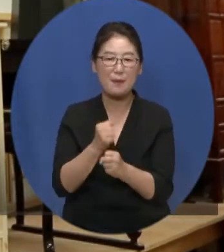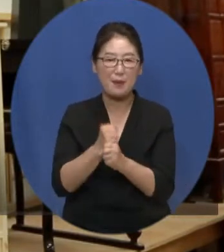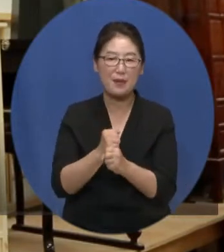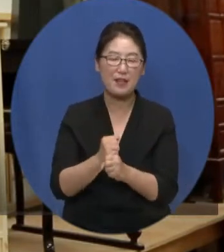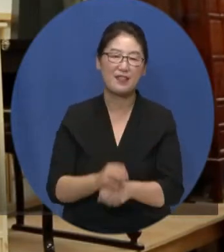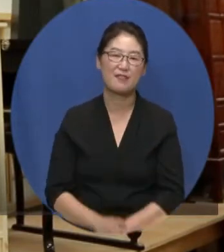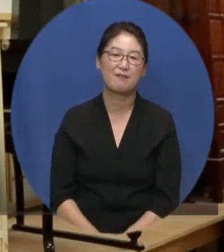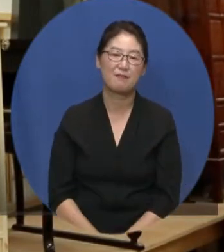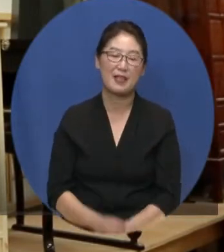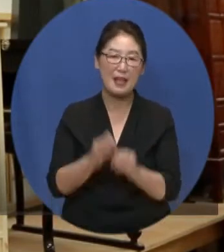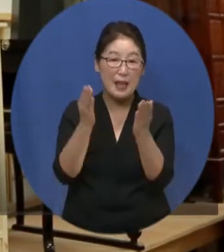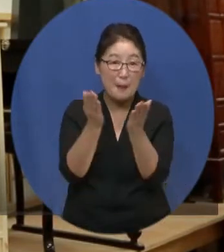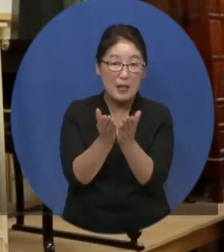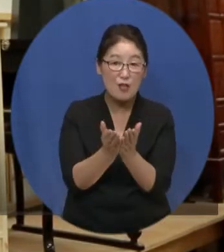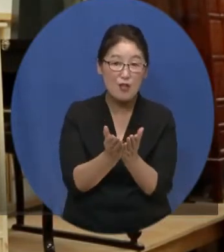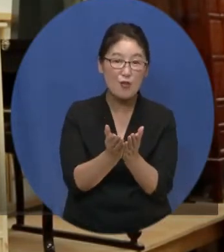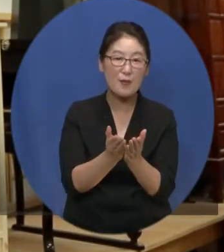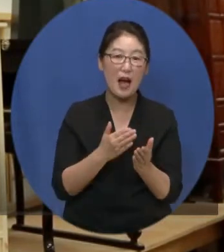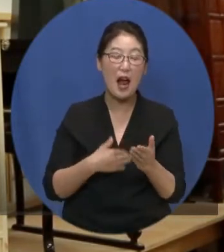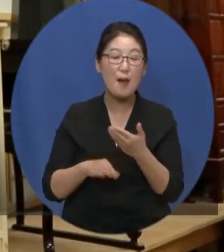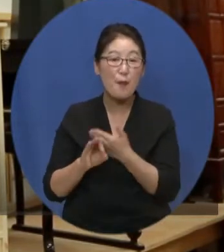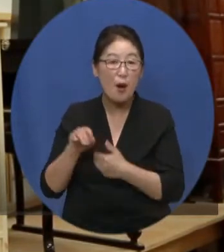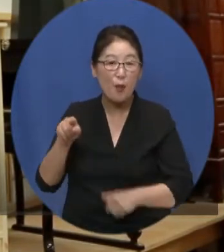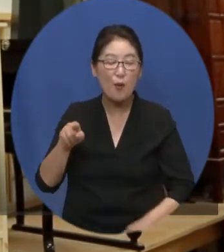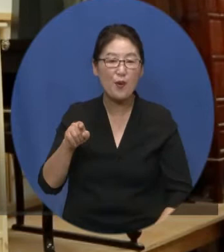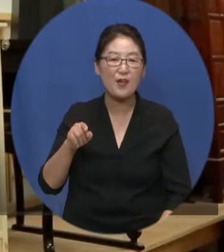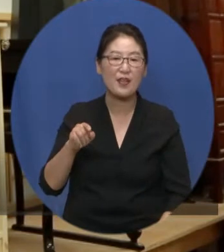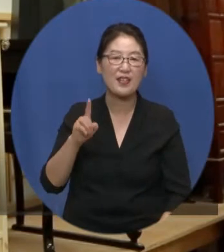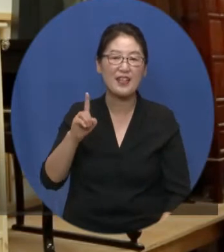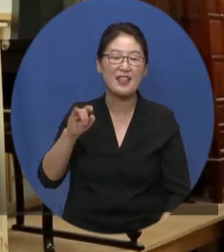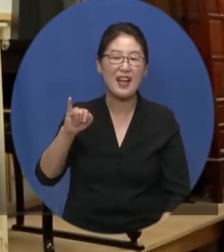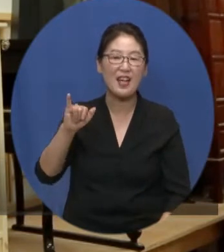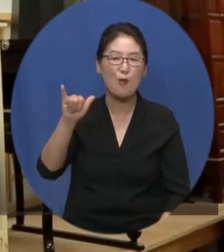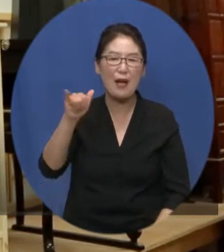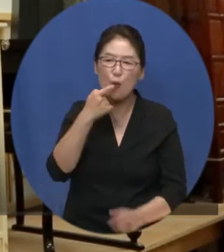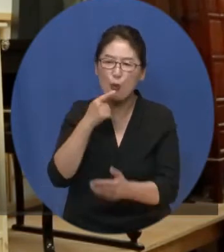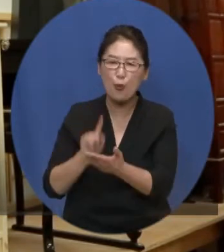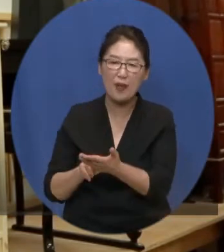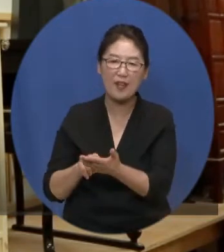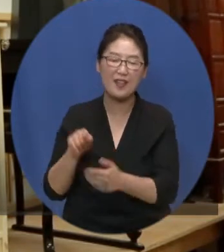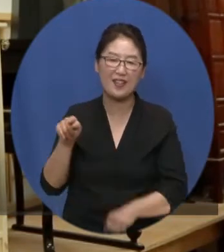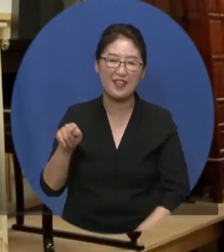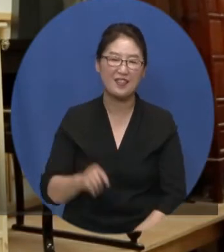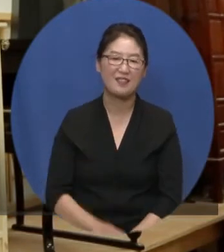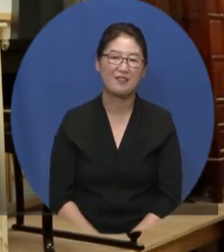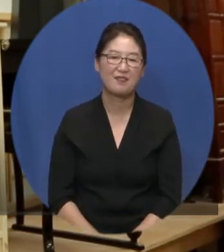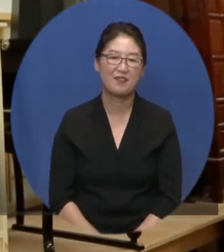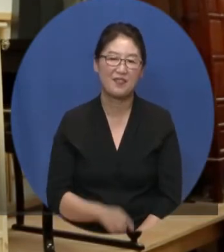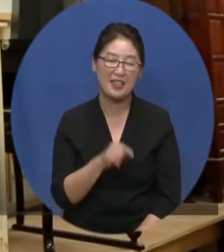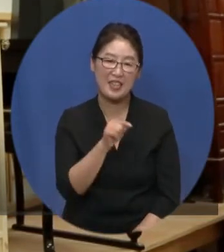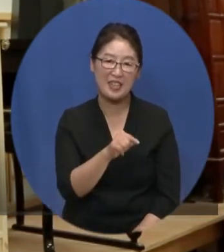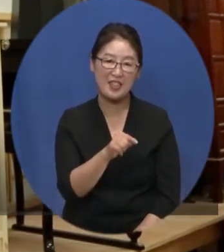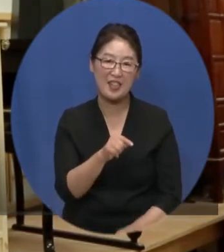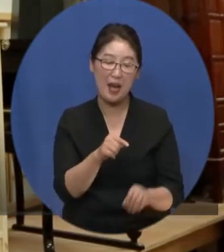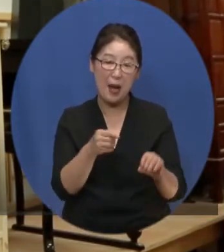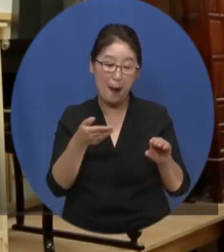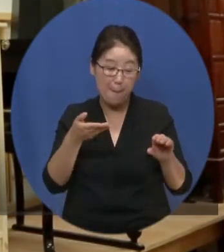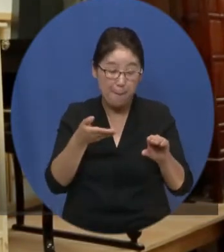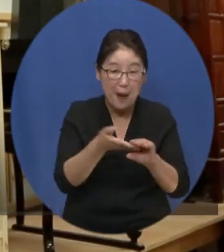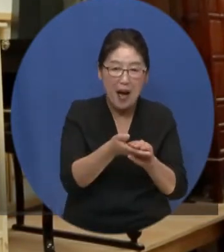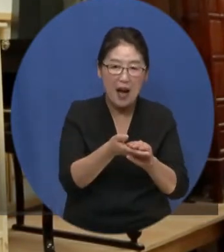짜맞춤 을 알면 diy 는 제가 생각할 때는 그냥 따라 온다 라는 거죠 저희는 여기에 박혀 들어가는 것까지